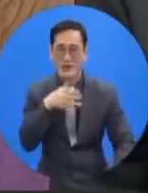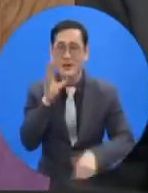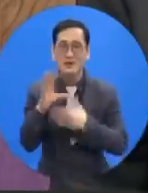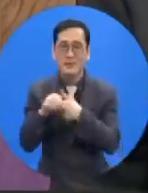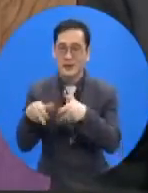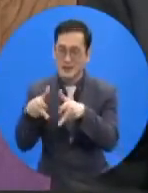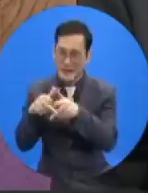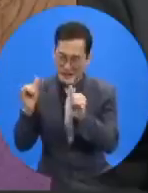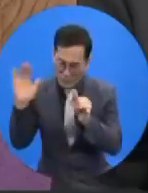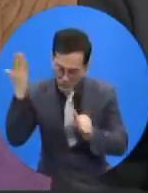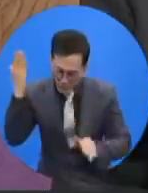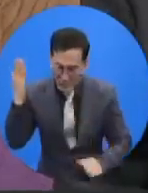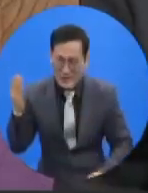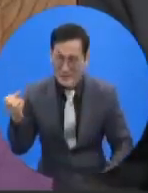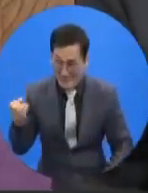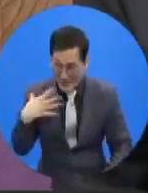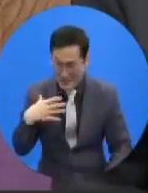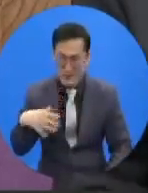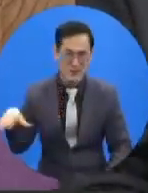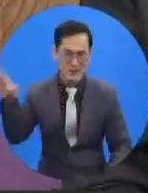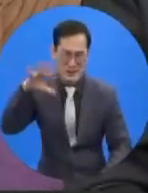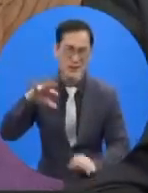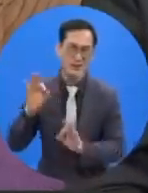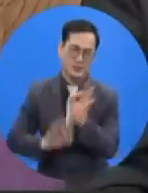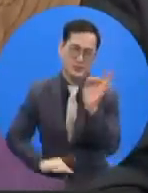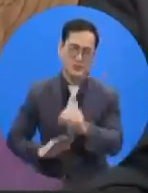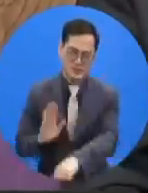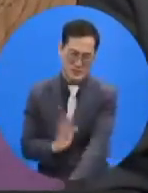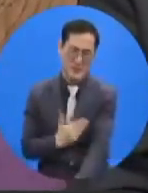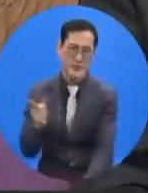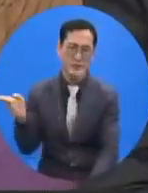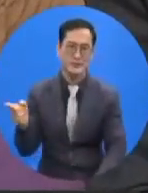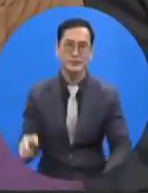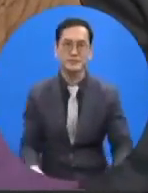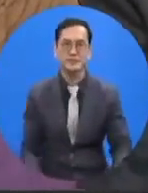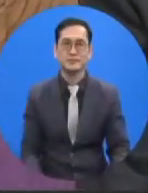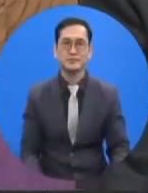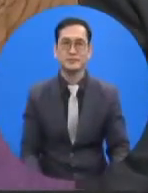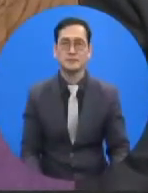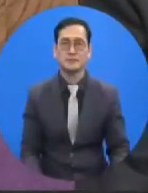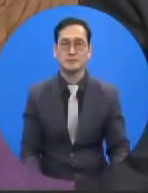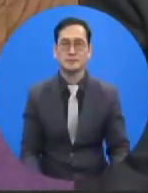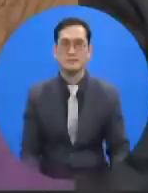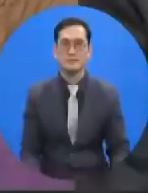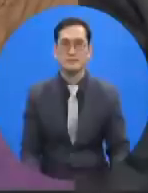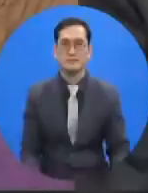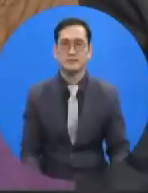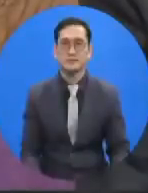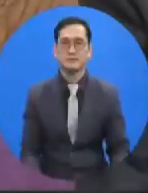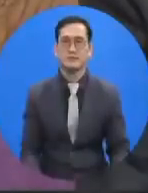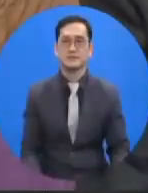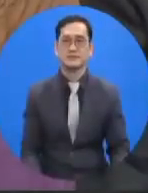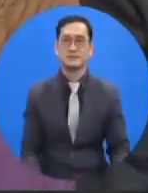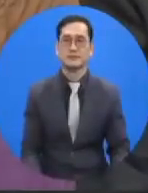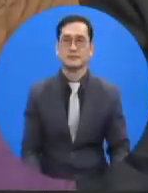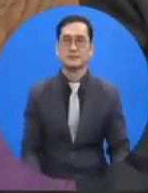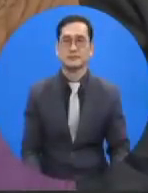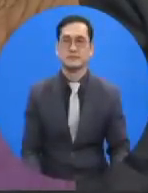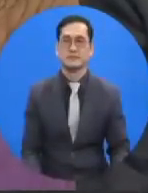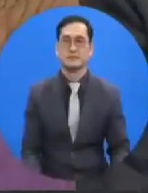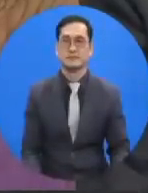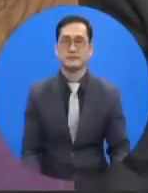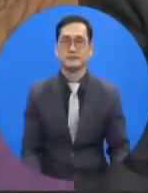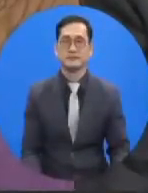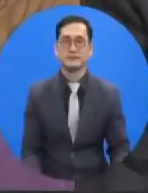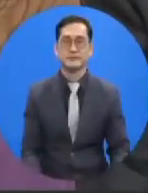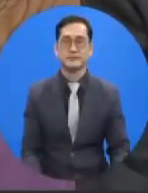들면 장애인이다라는 말을 했단 말이죠. 우리 김대호 후보가 48차에 지금 구설수에 이제 휘말리는 것